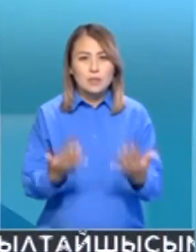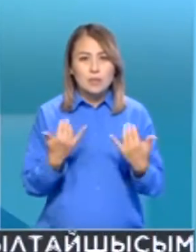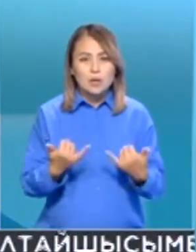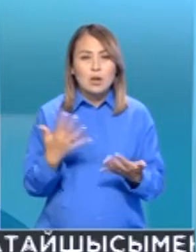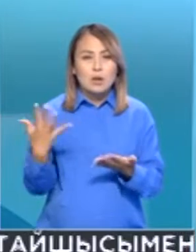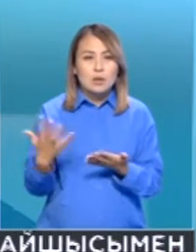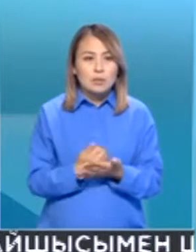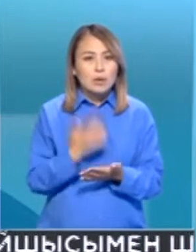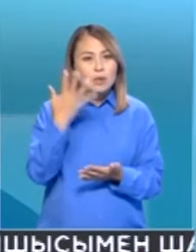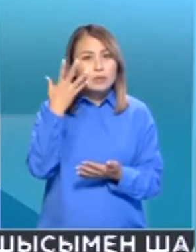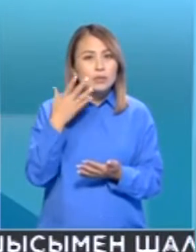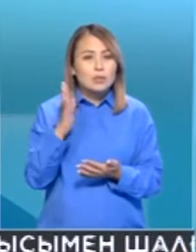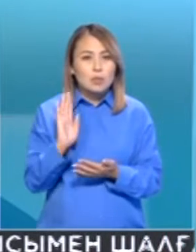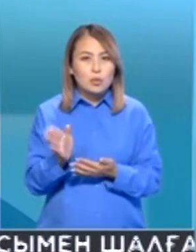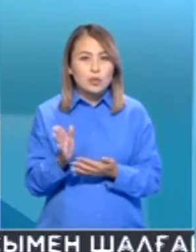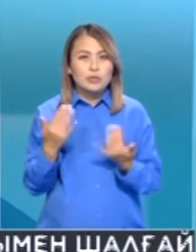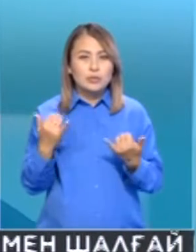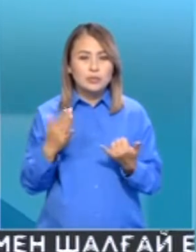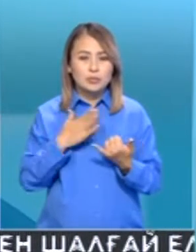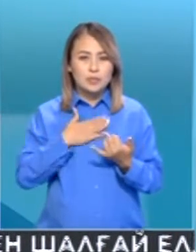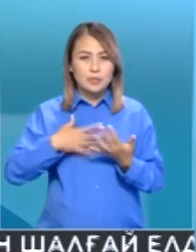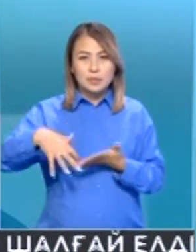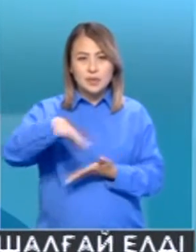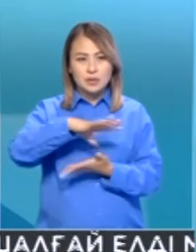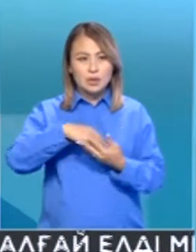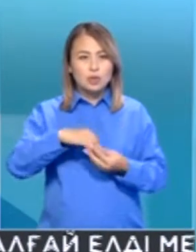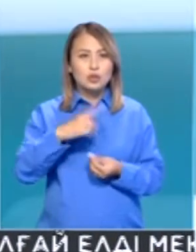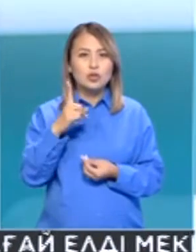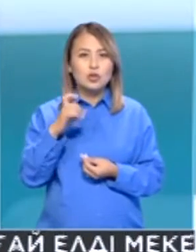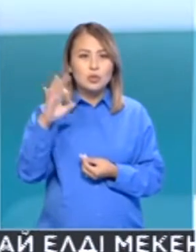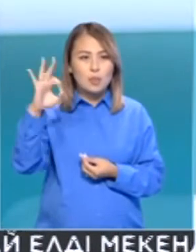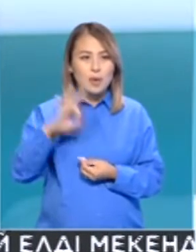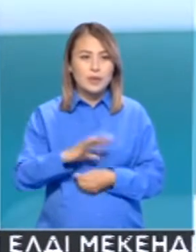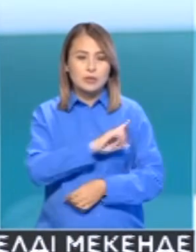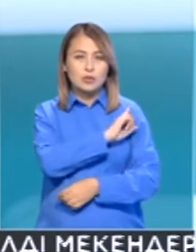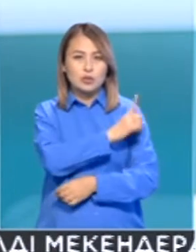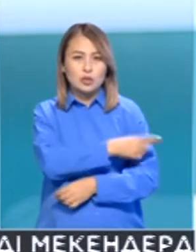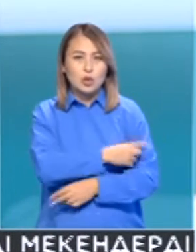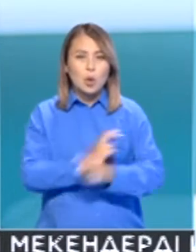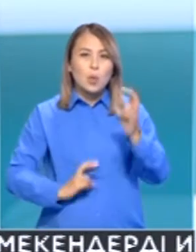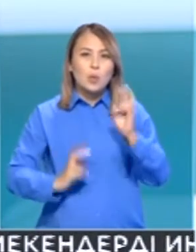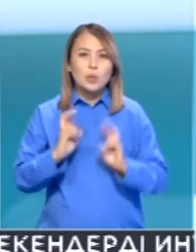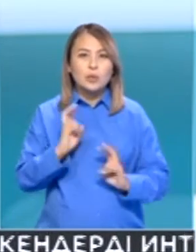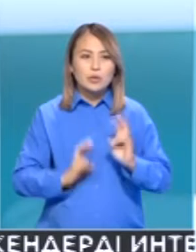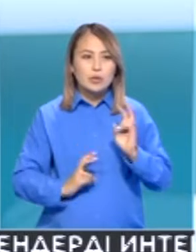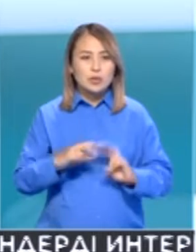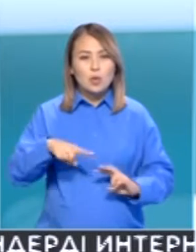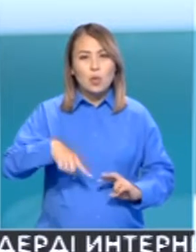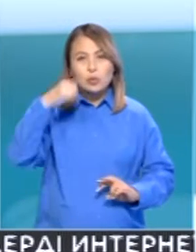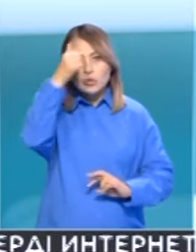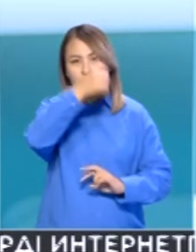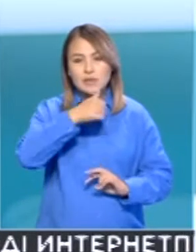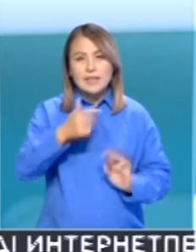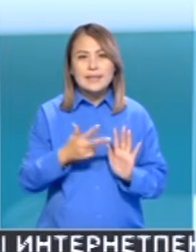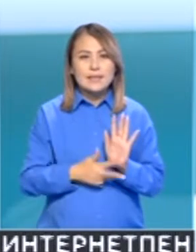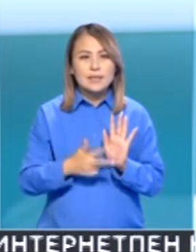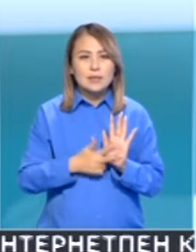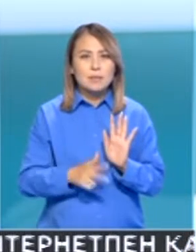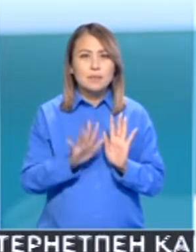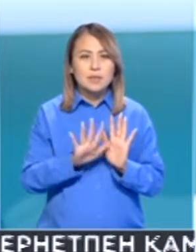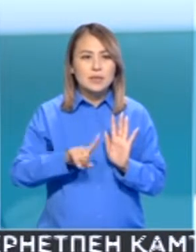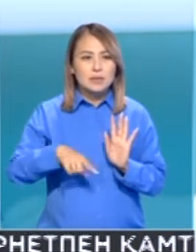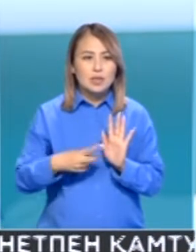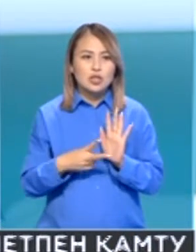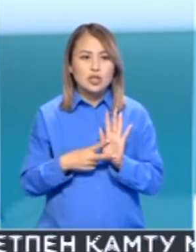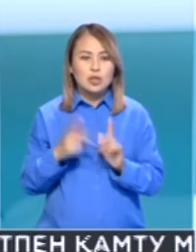шешіп болғанда, әрине бізге бүкіл 100% күшік береді. Өндірісте биылғы болжам 85-7